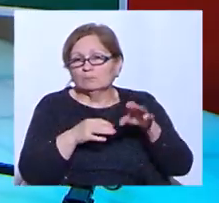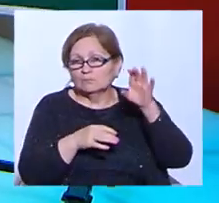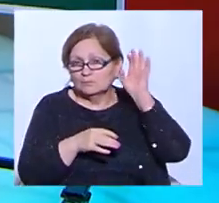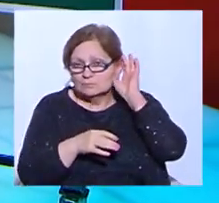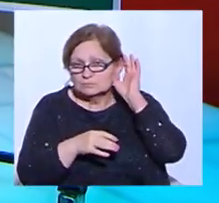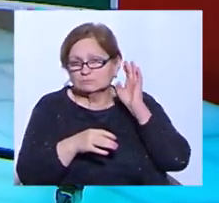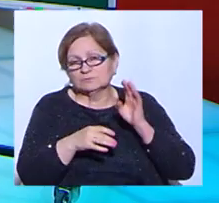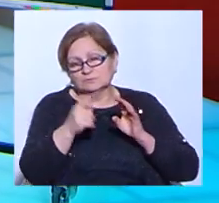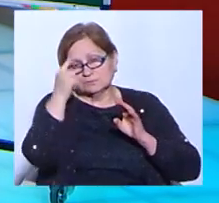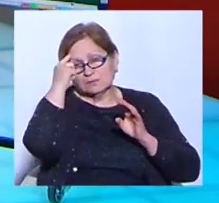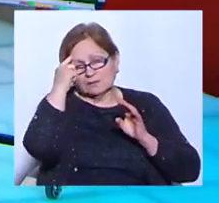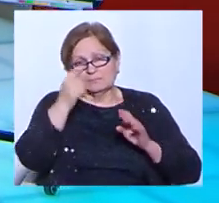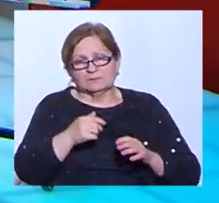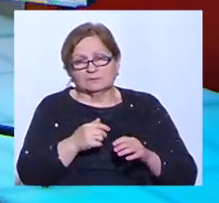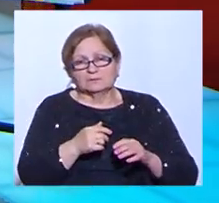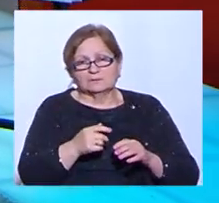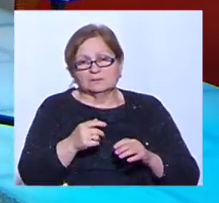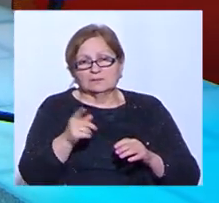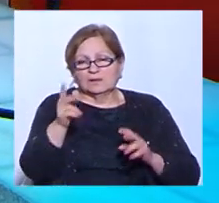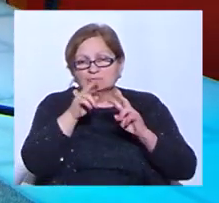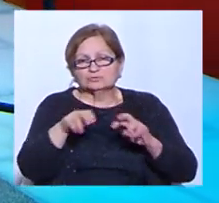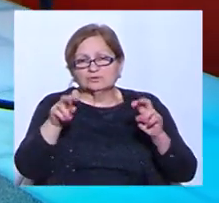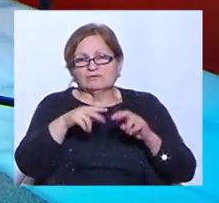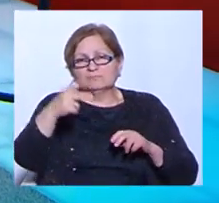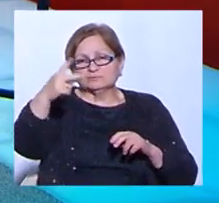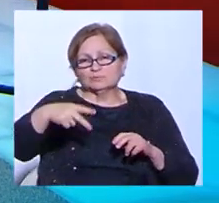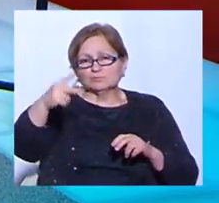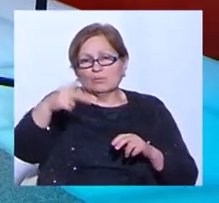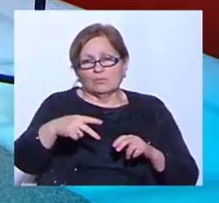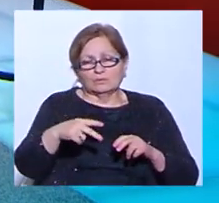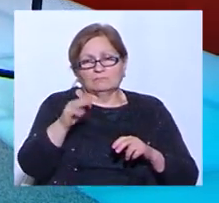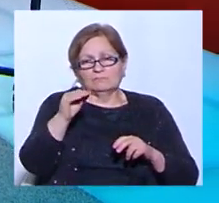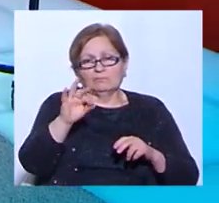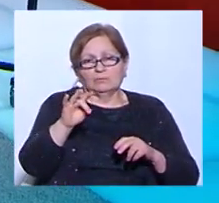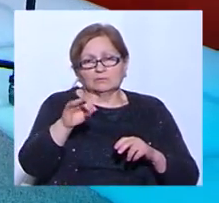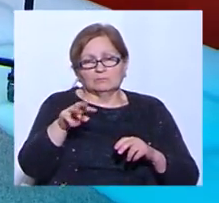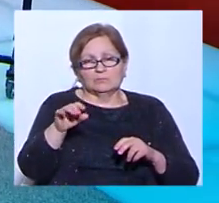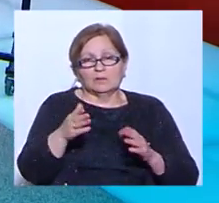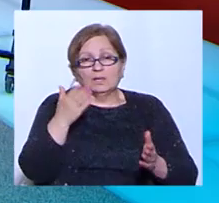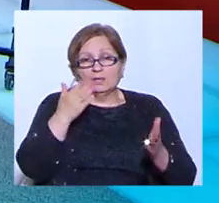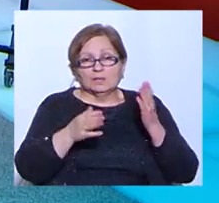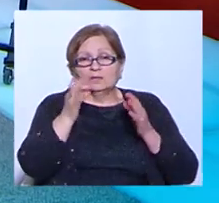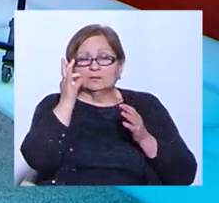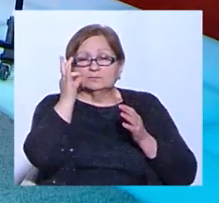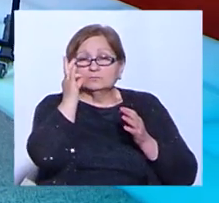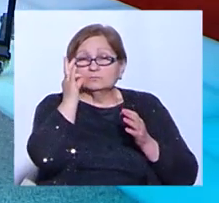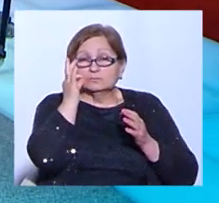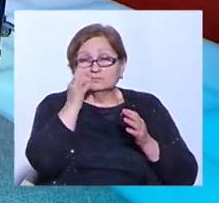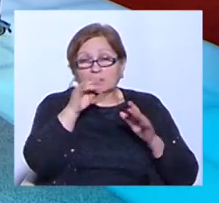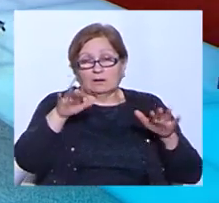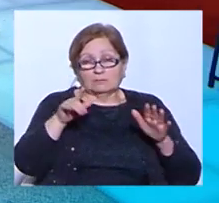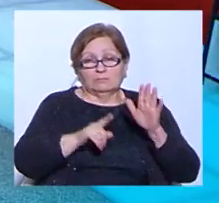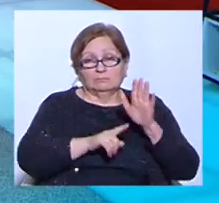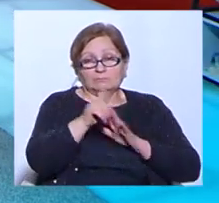მეტი დაფიქრება. მოდი ახლა გადავაწმოწმოთ ორივე ფორმულა n-ის უდრის 10-ისთვის. თუ ფუტკარმა ფიჭა დაიწყო